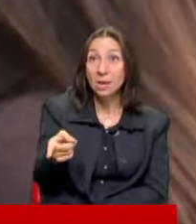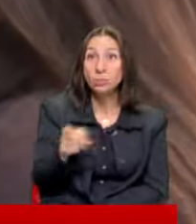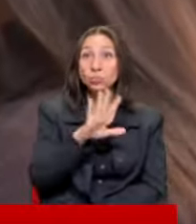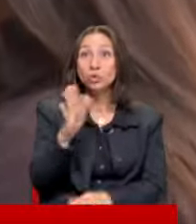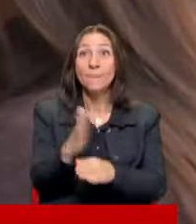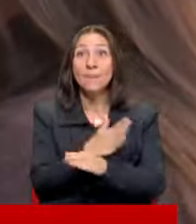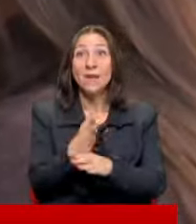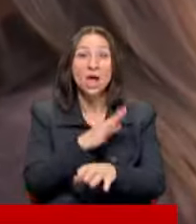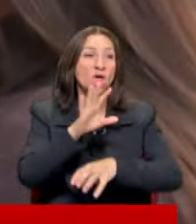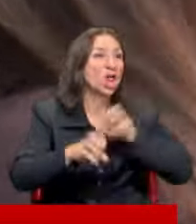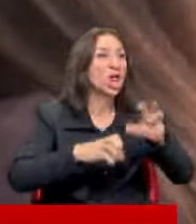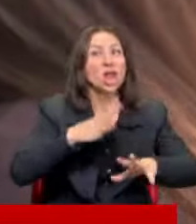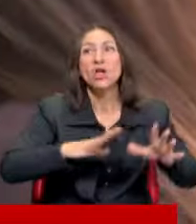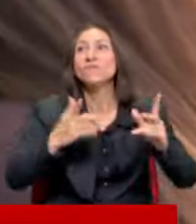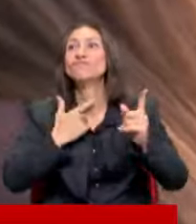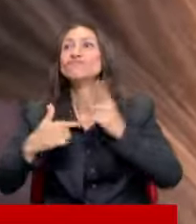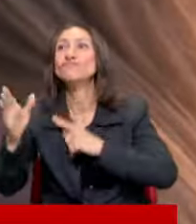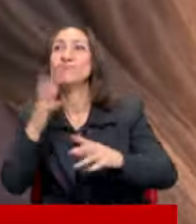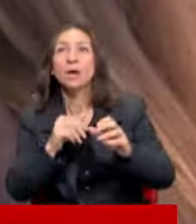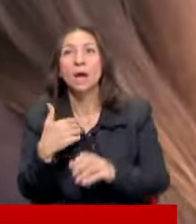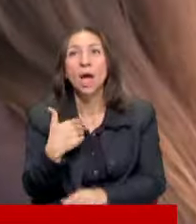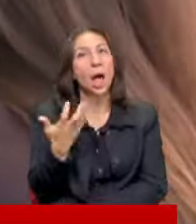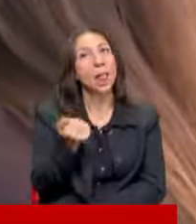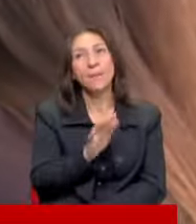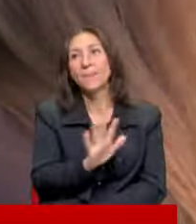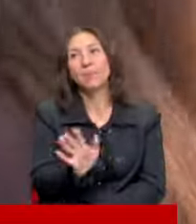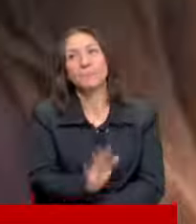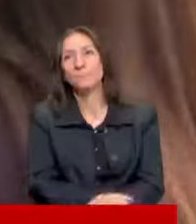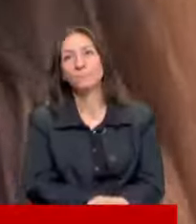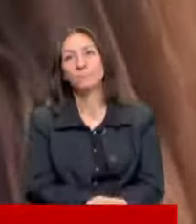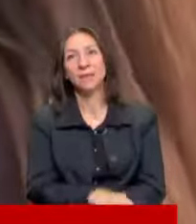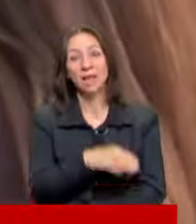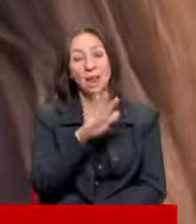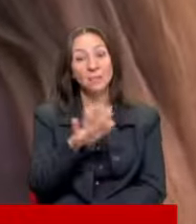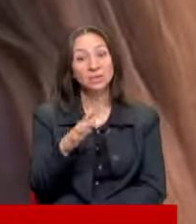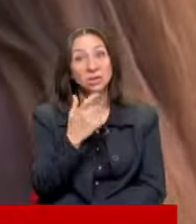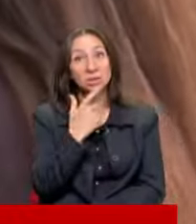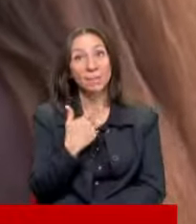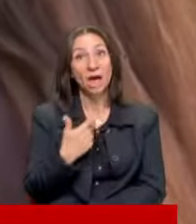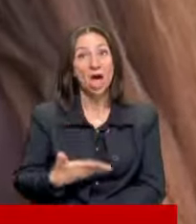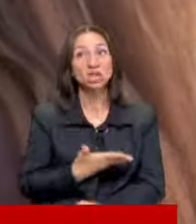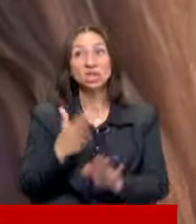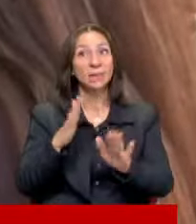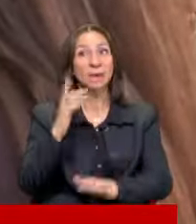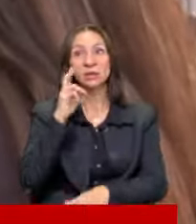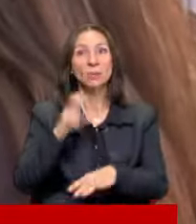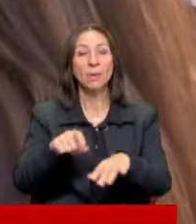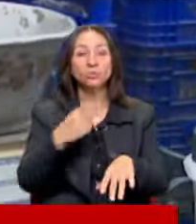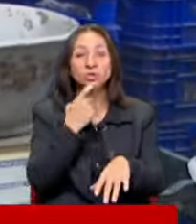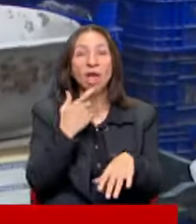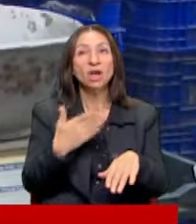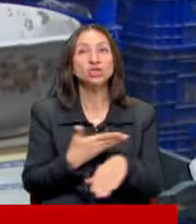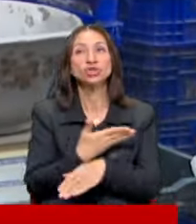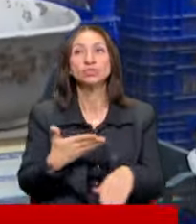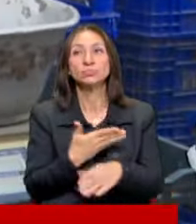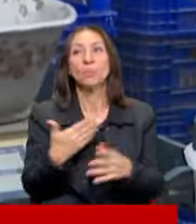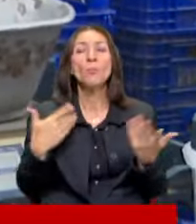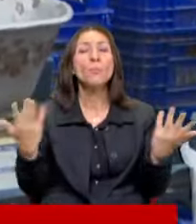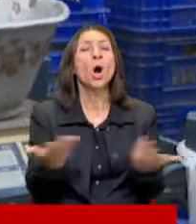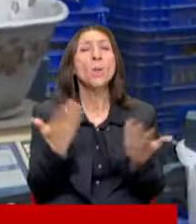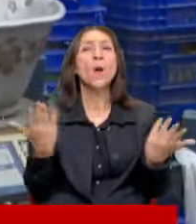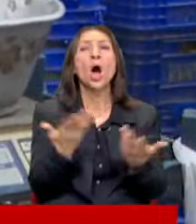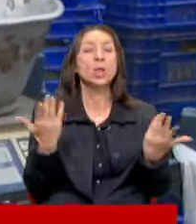meyvalar saldırdı Ondan sonra hiçbirini aldıysam evime gitmeyeyim 55 yaşındayım Ben aç kaldığımı hatırlamıyorum ben bu sene açım bol bol tüketilmiyor